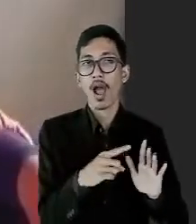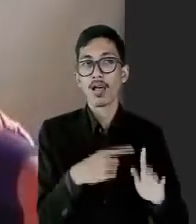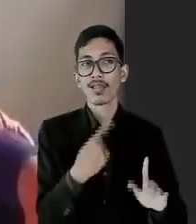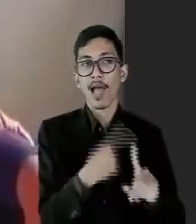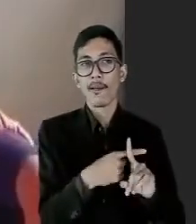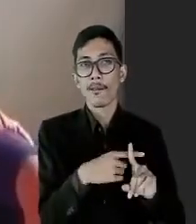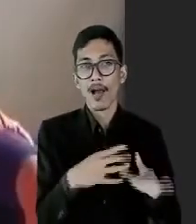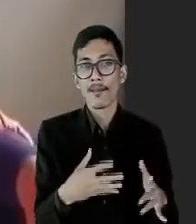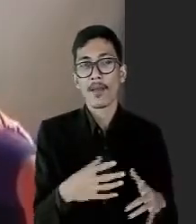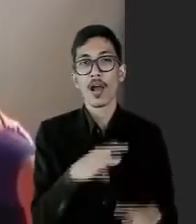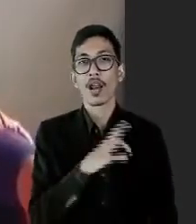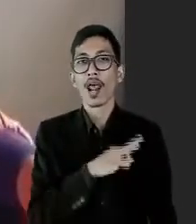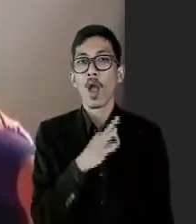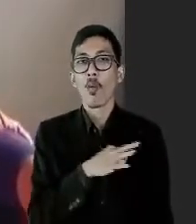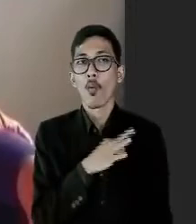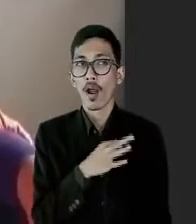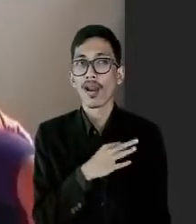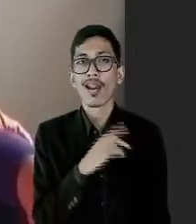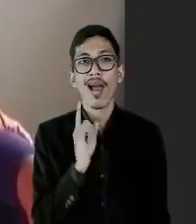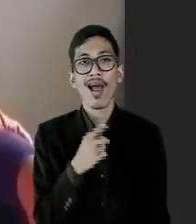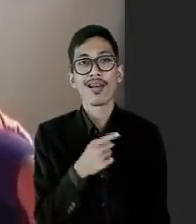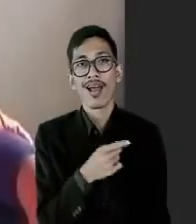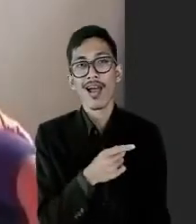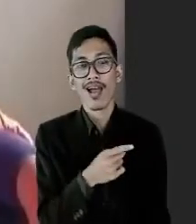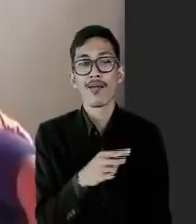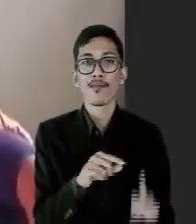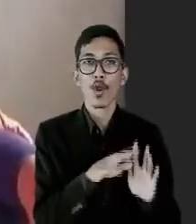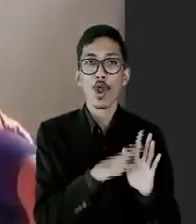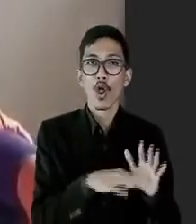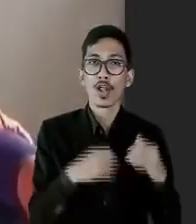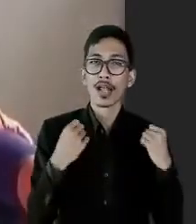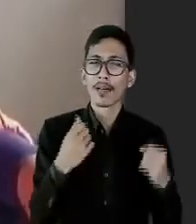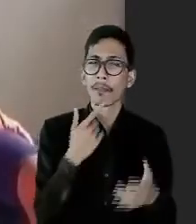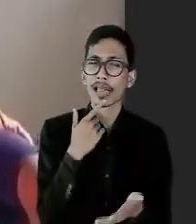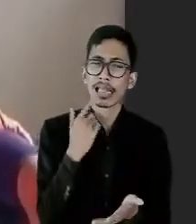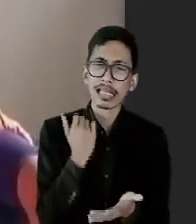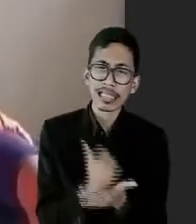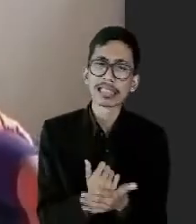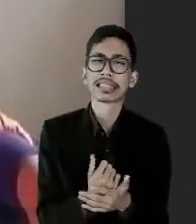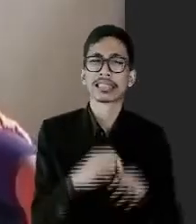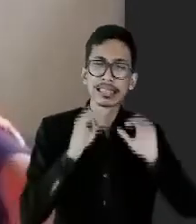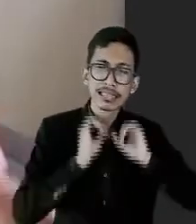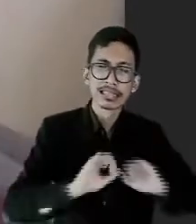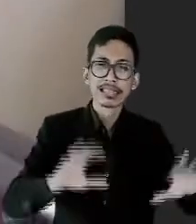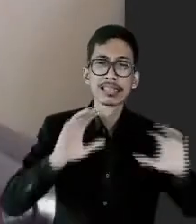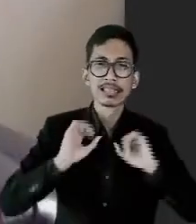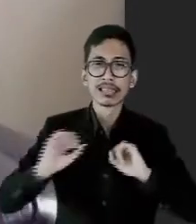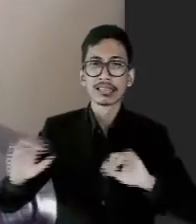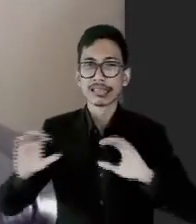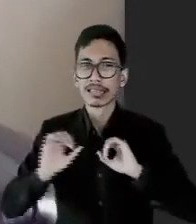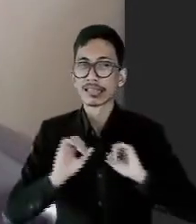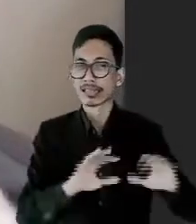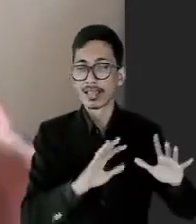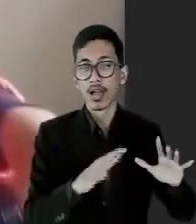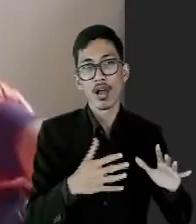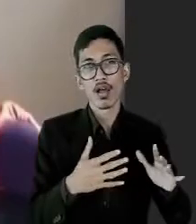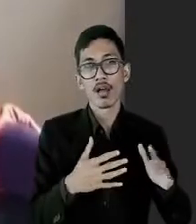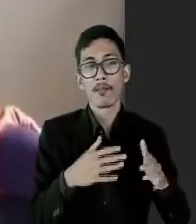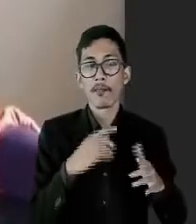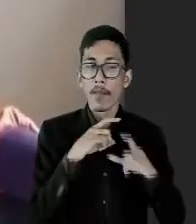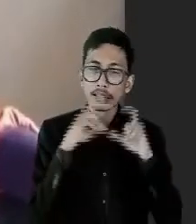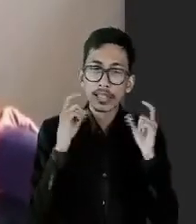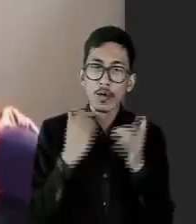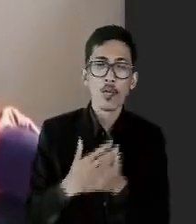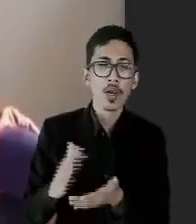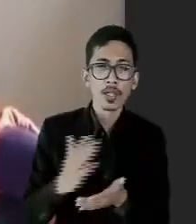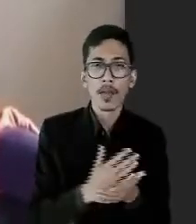untuk memberikan edukasi pentingnya protokol kesehatan dan sekaligus memberikan bantuan perlindungan berupa masker